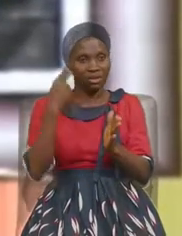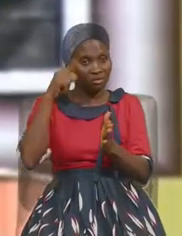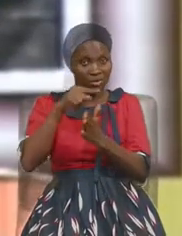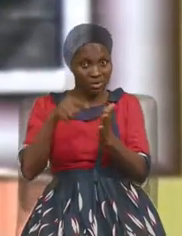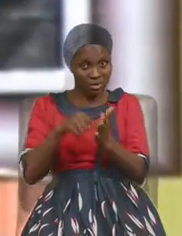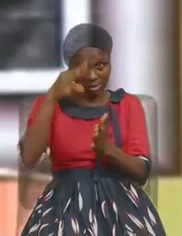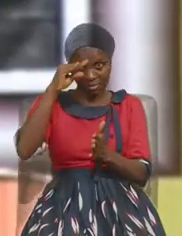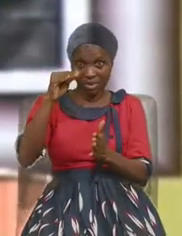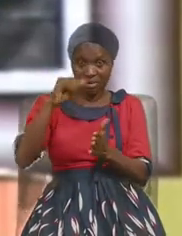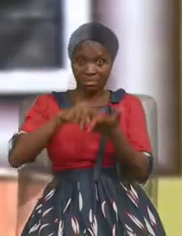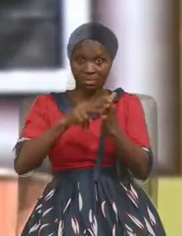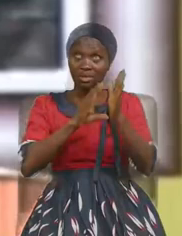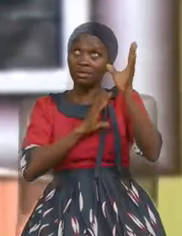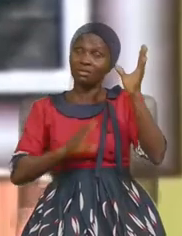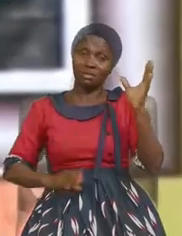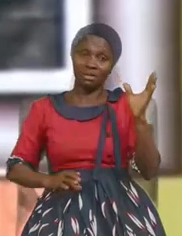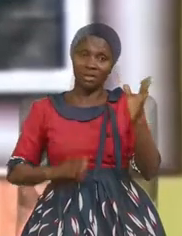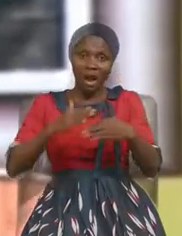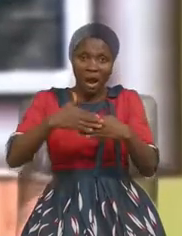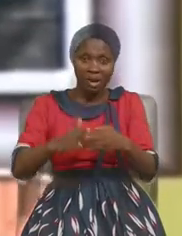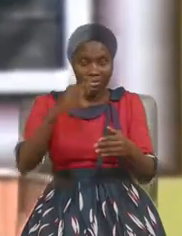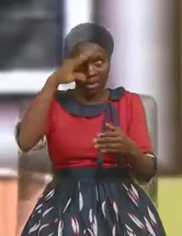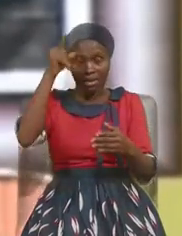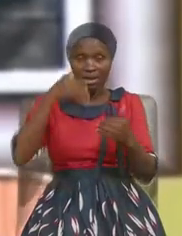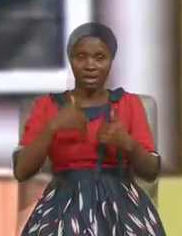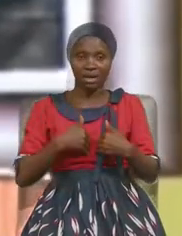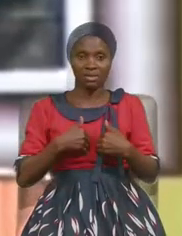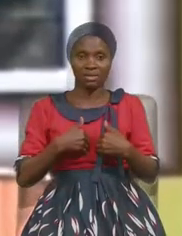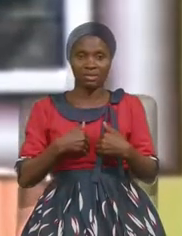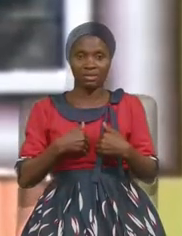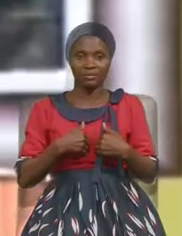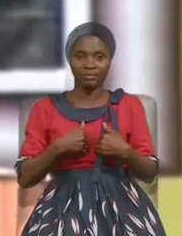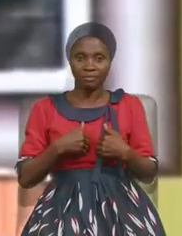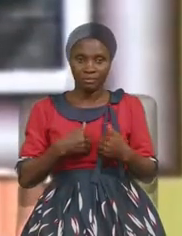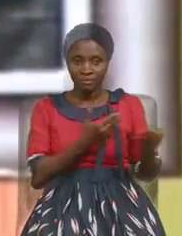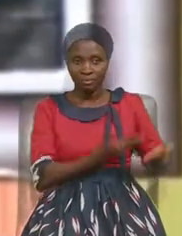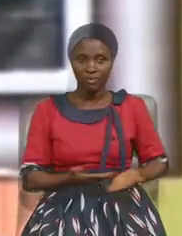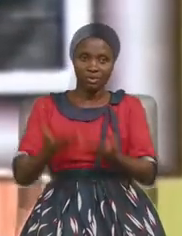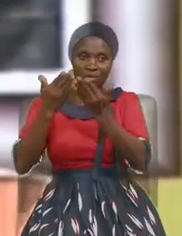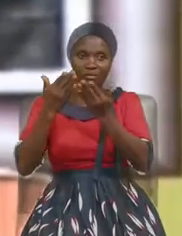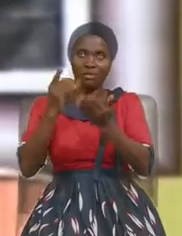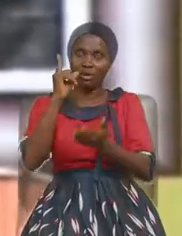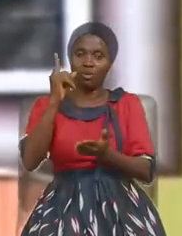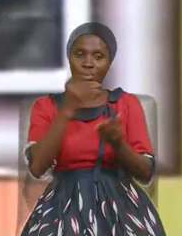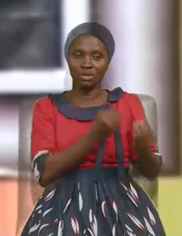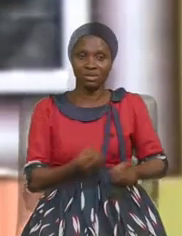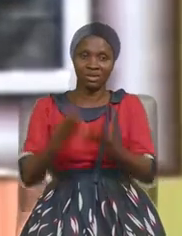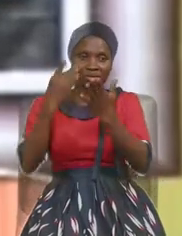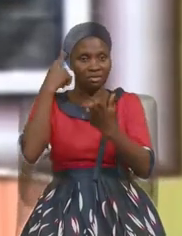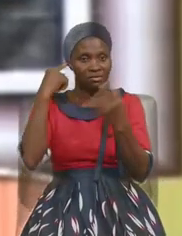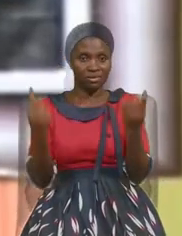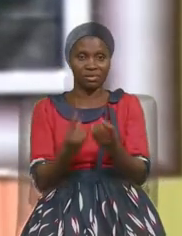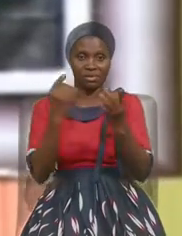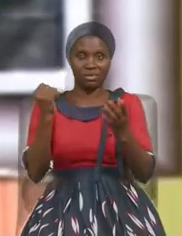après avoir offert un seul sacrifice pour les péchés, pour toujours s'est assis à